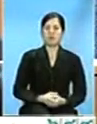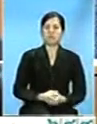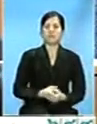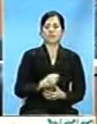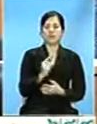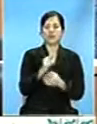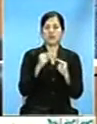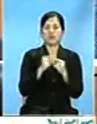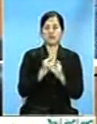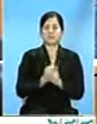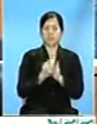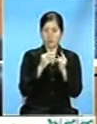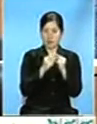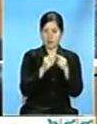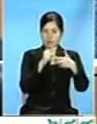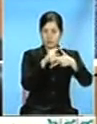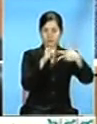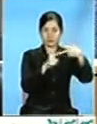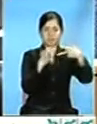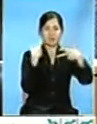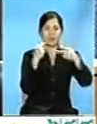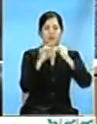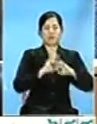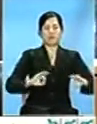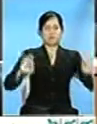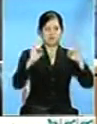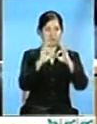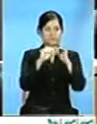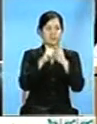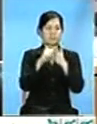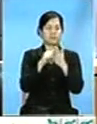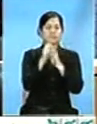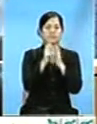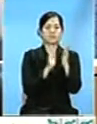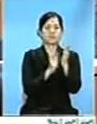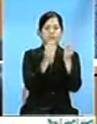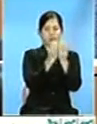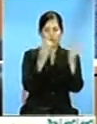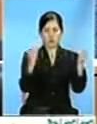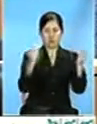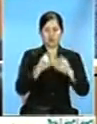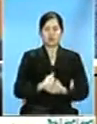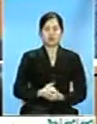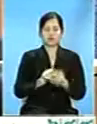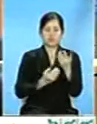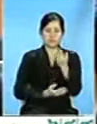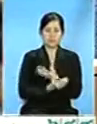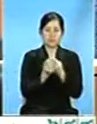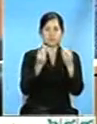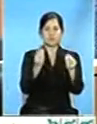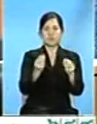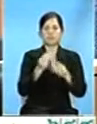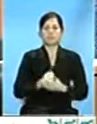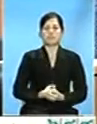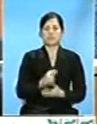3เป็นหนึ่งใน3หัวใจสำคัญของการแก้ไขรัฐธรรมนูญฉบับนี้ครับที่จะเปิดโอกาส